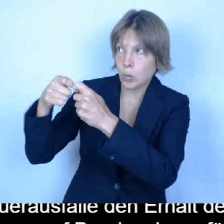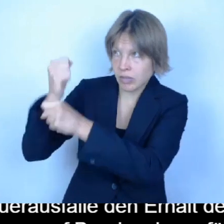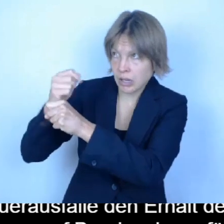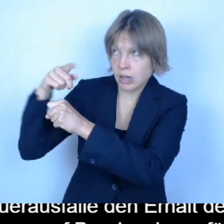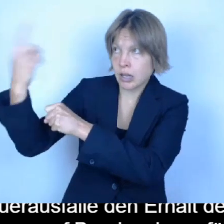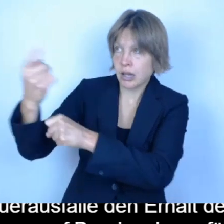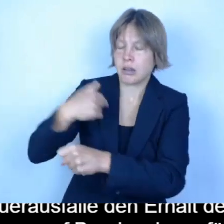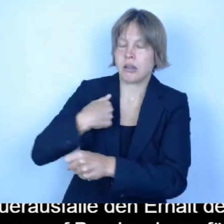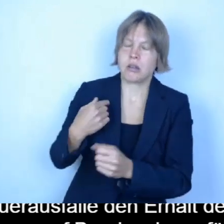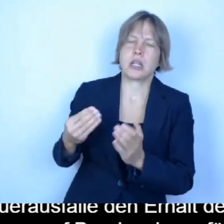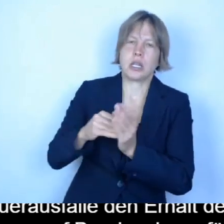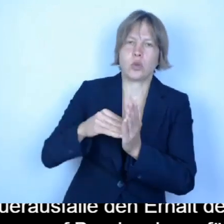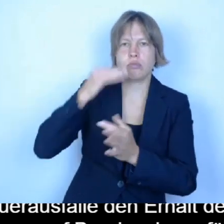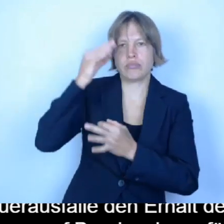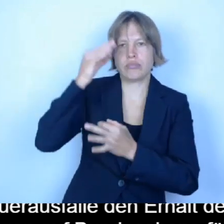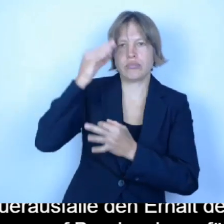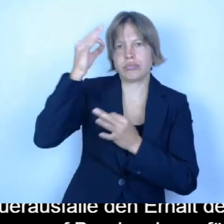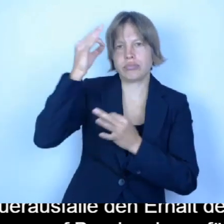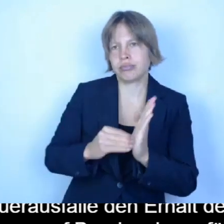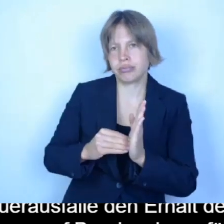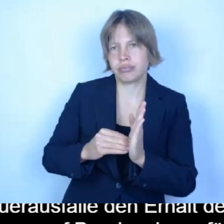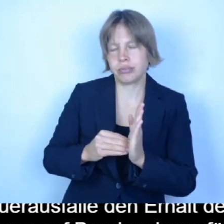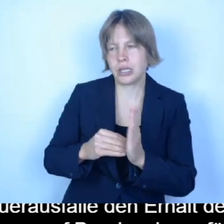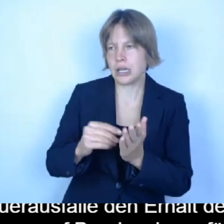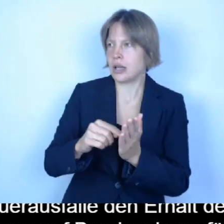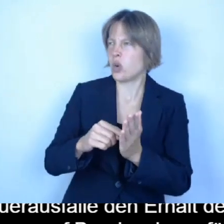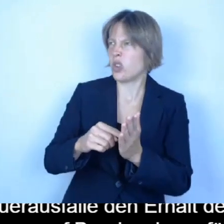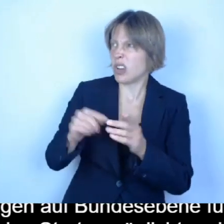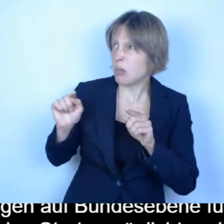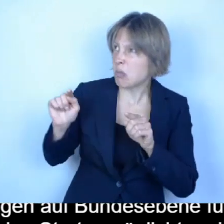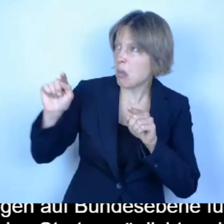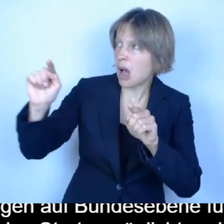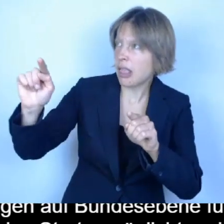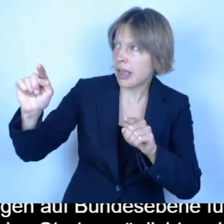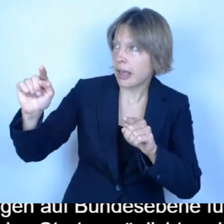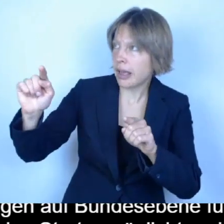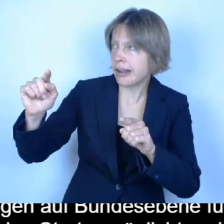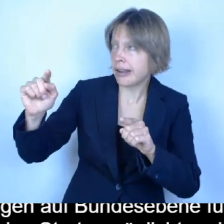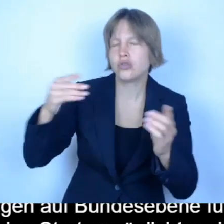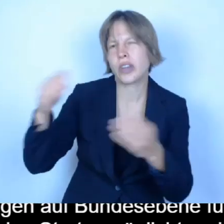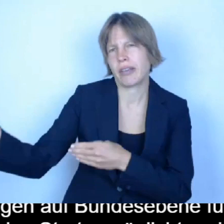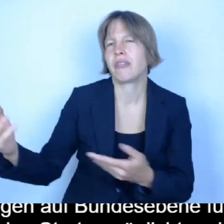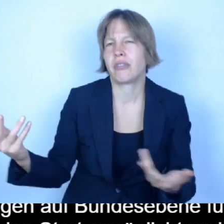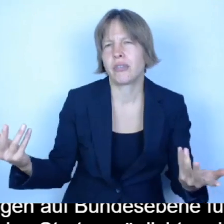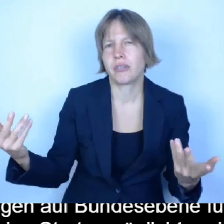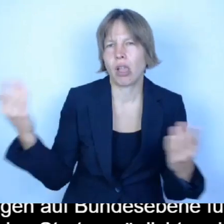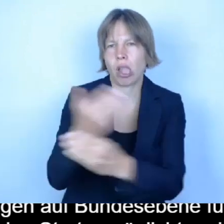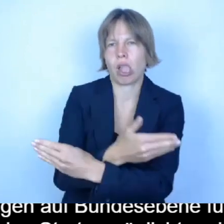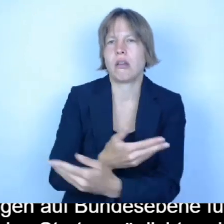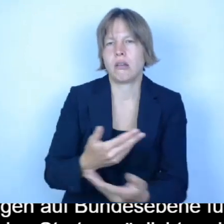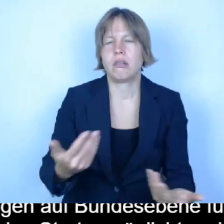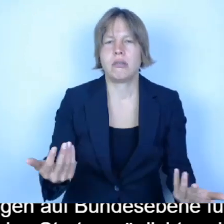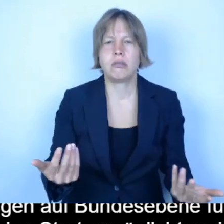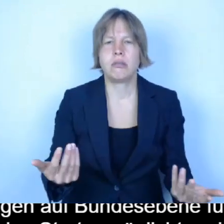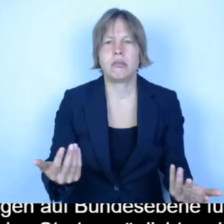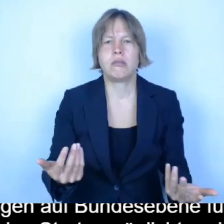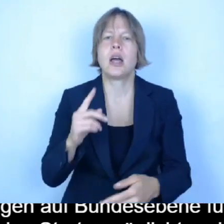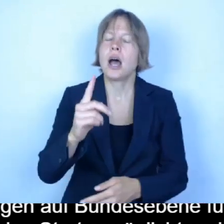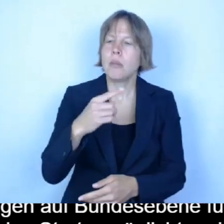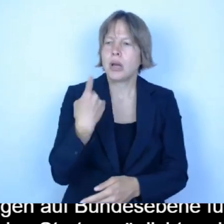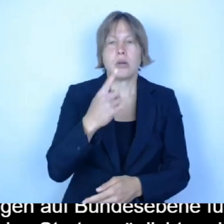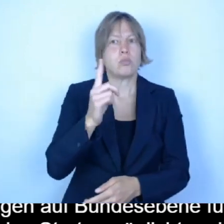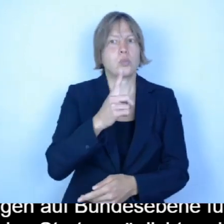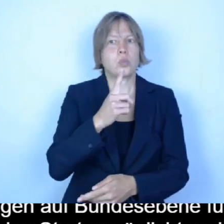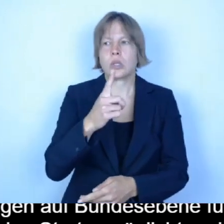sind. Dabei sage ich zumindest aus jetziger Sicht schon, wir sollten dabei nicht alles neu erfinden, sondern vorhandene Konzepte, die auf